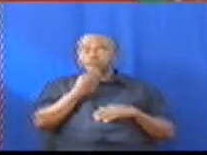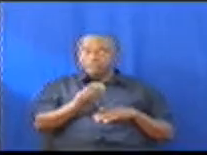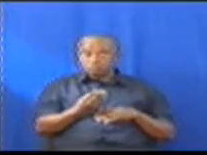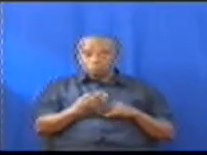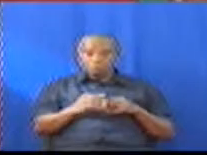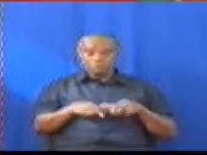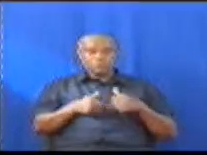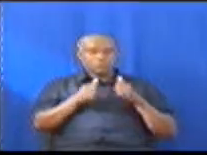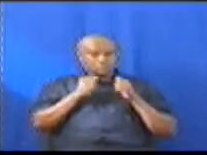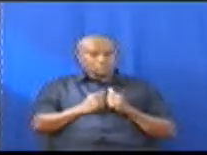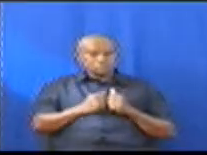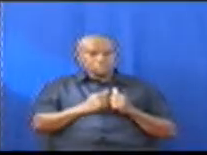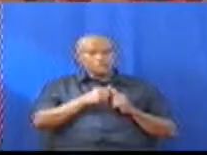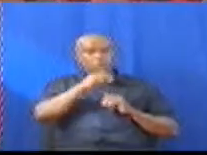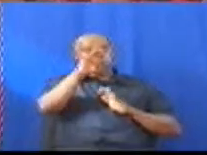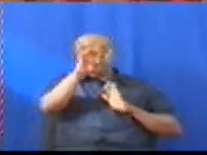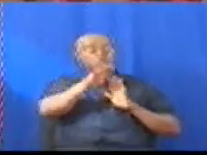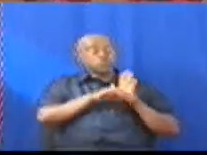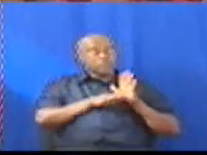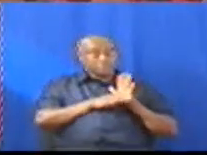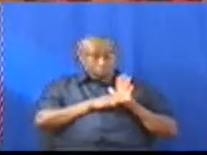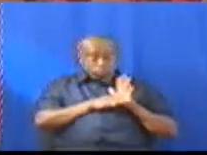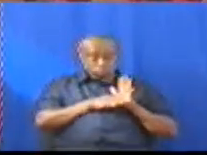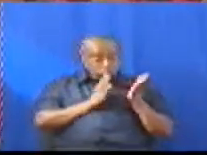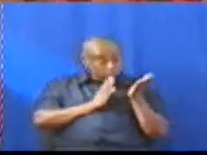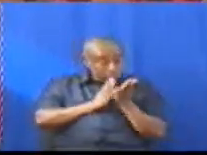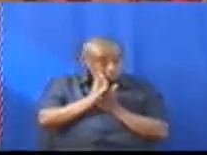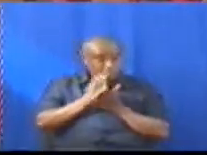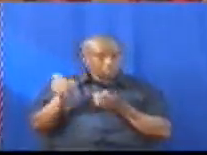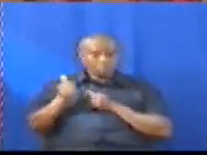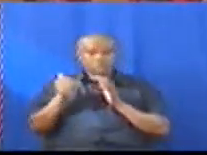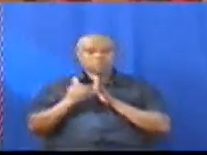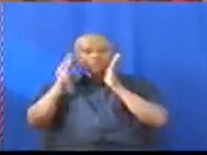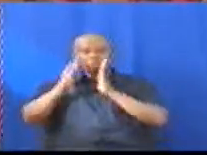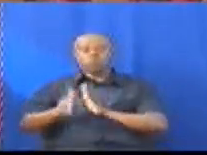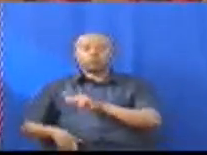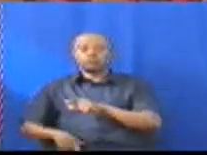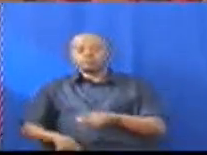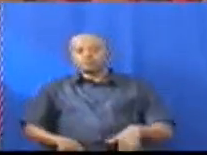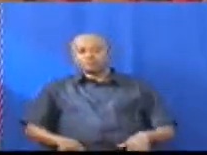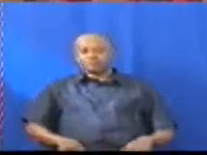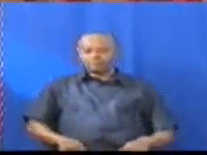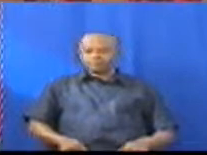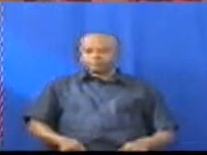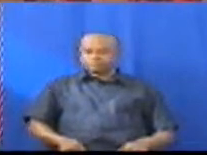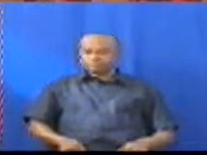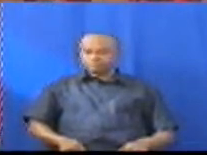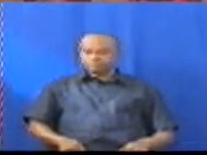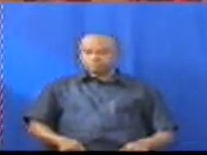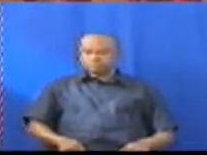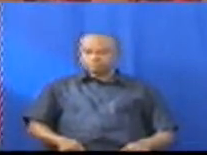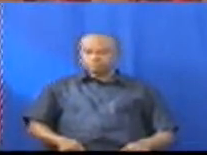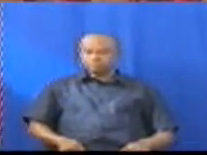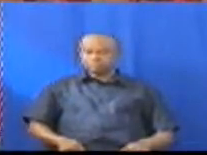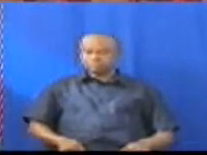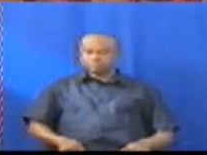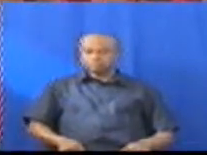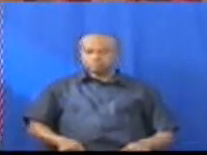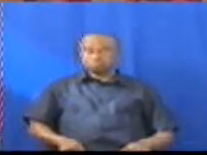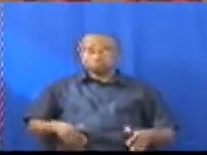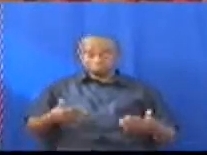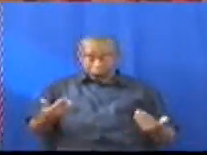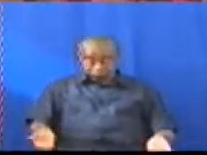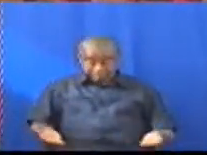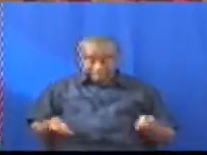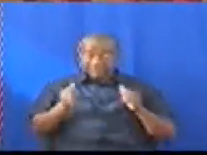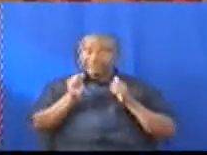utaratibu ambao tunautumia sisi katika nchi yetu kupitia mwanasheria mkuu. Lakini jambo jingine ambalo ni